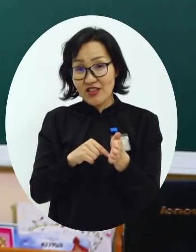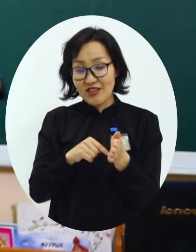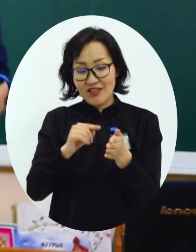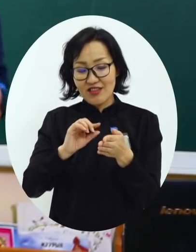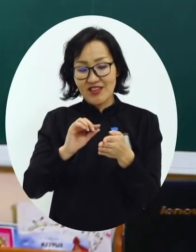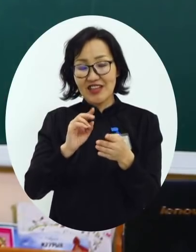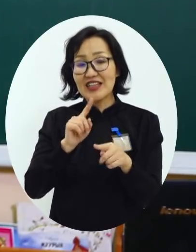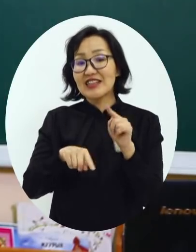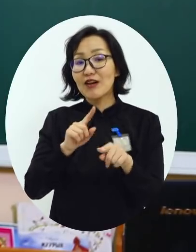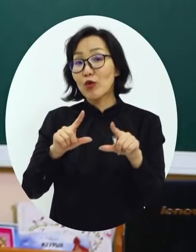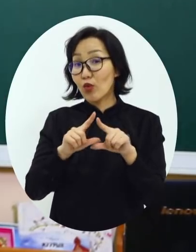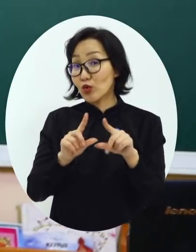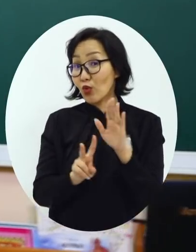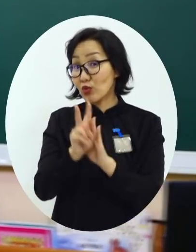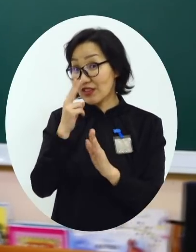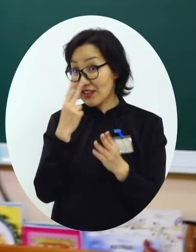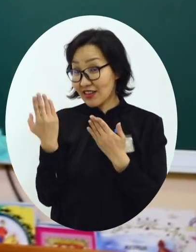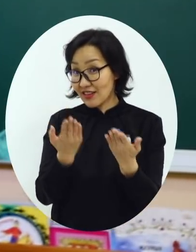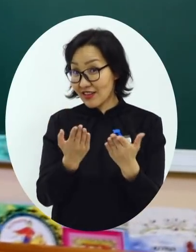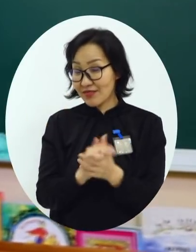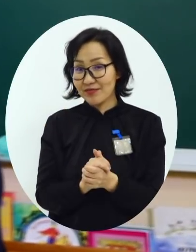энд ямар гурвалж үүсэж байна?